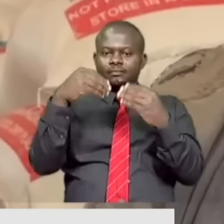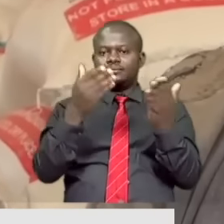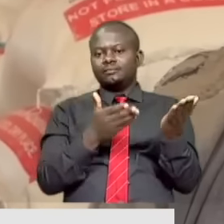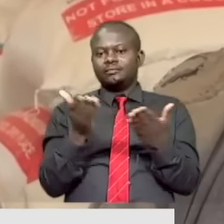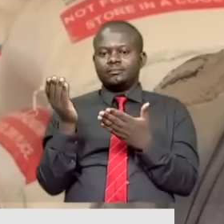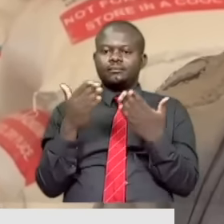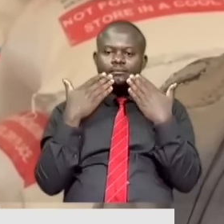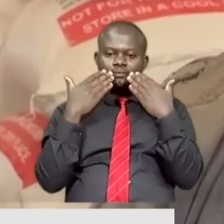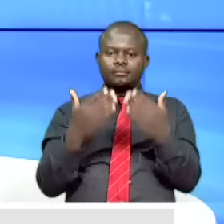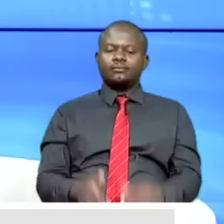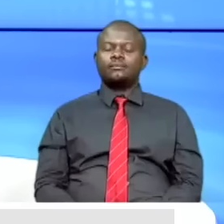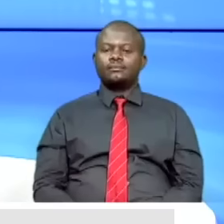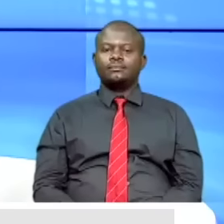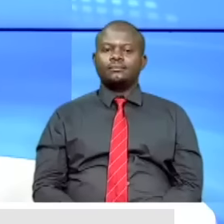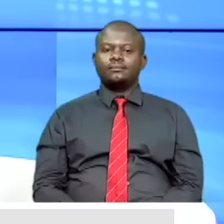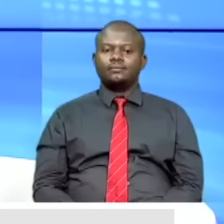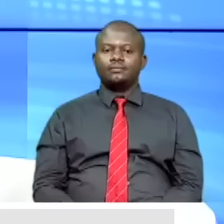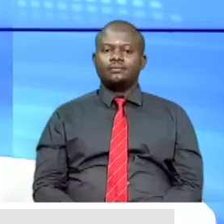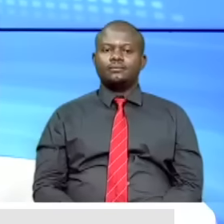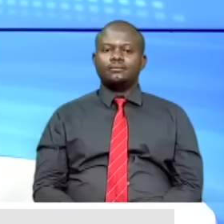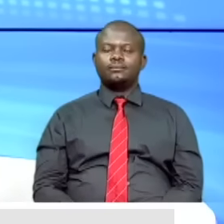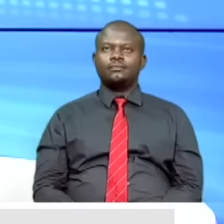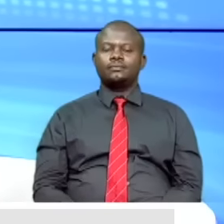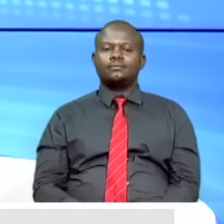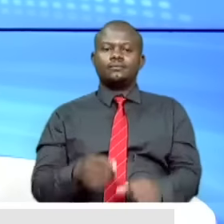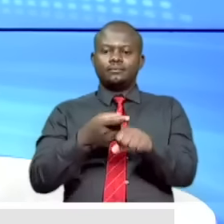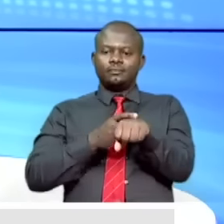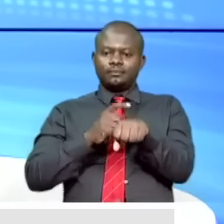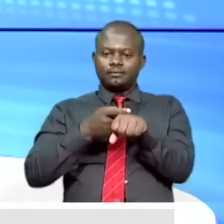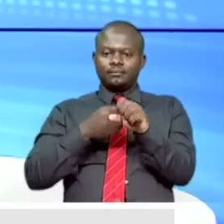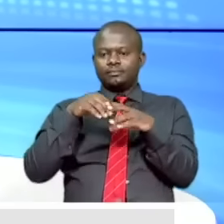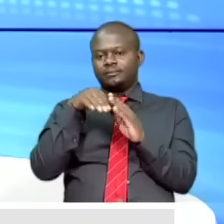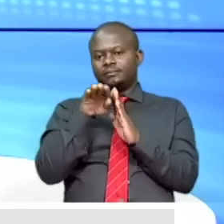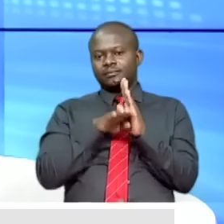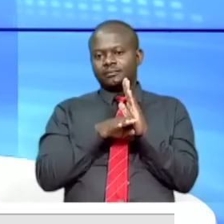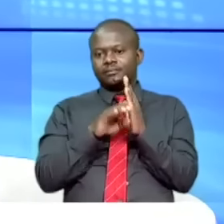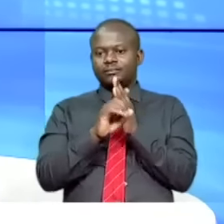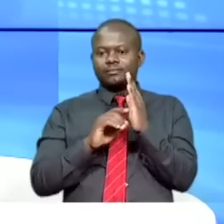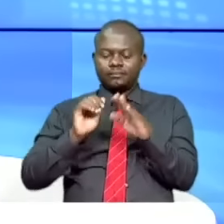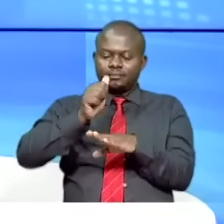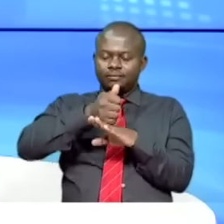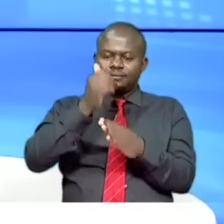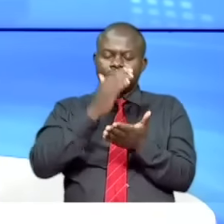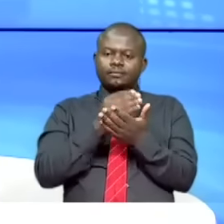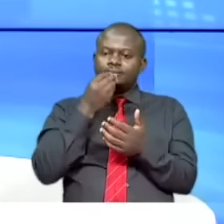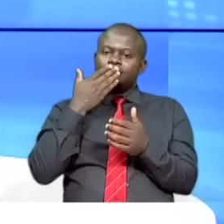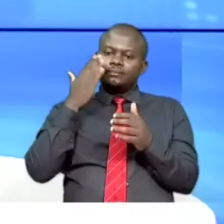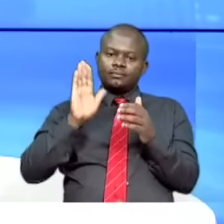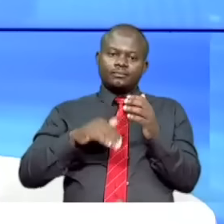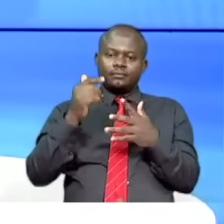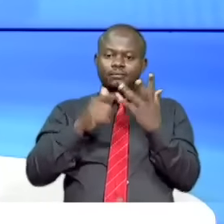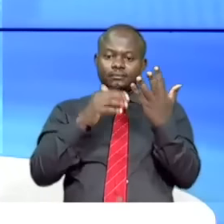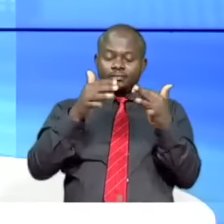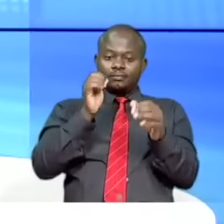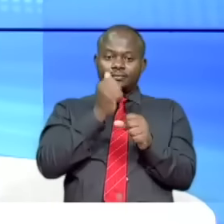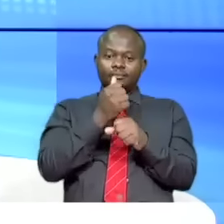ikazi. Murakoze cyane. Twerekeze i Musanze muri gahunda rero aka karere kihaye yo kurandura imirire mibi. Hari ibimaze gukorwa,